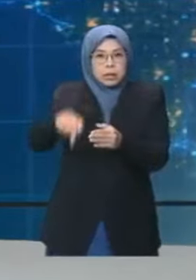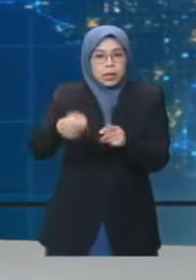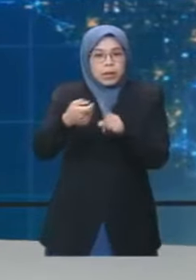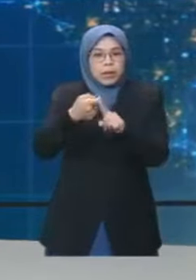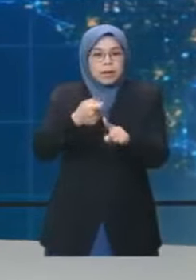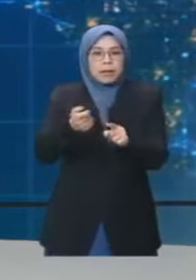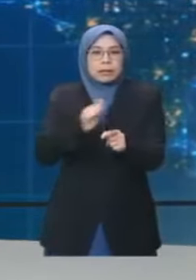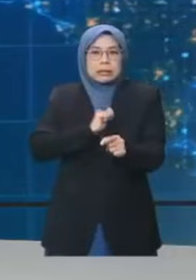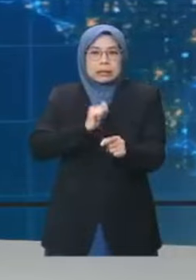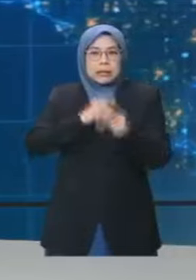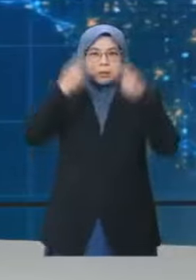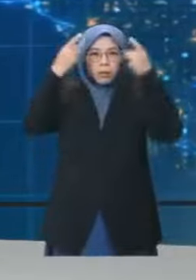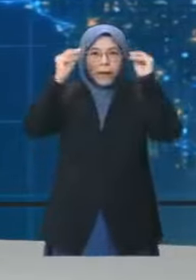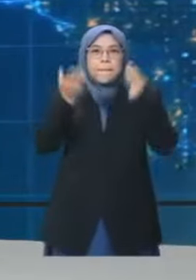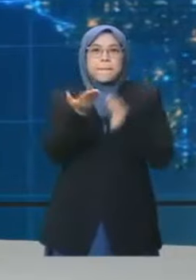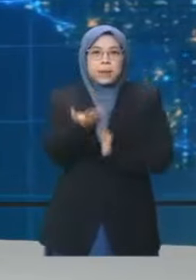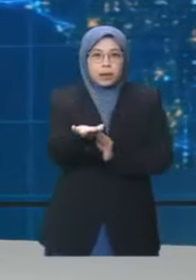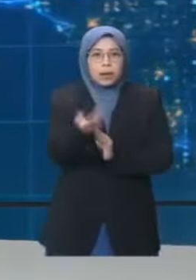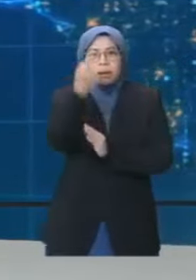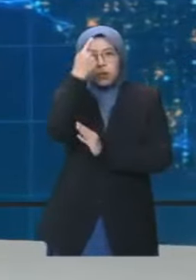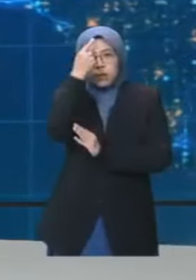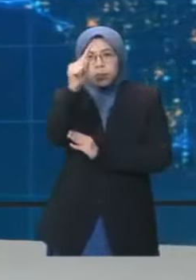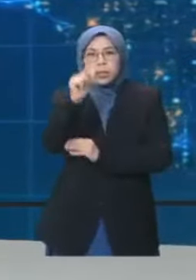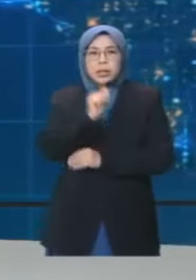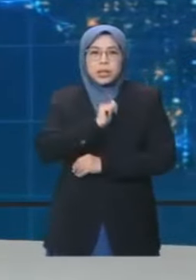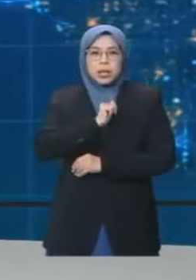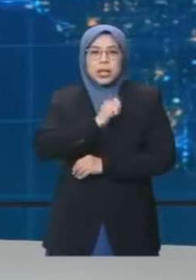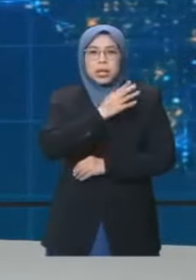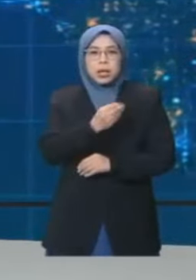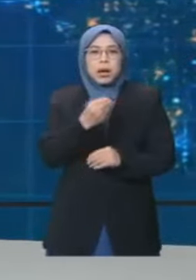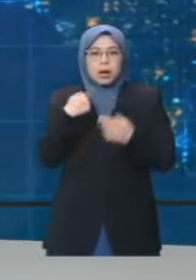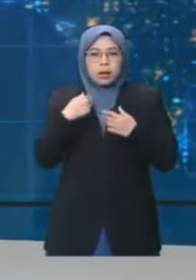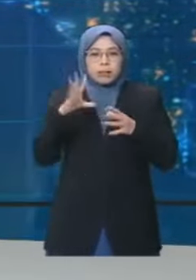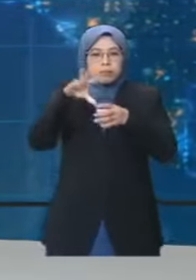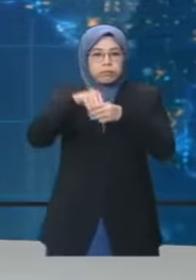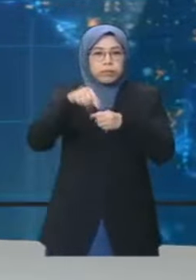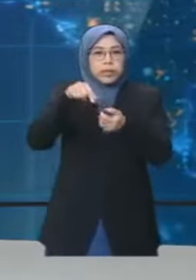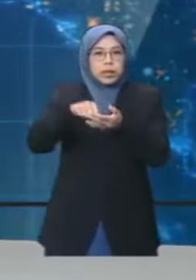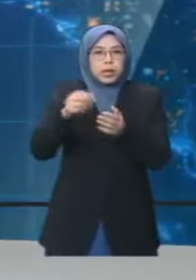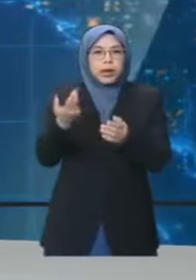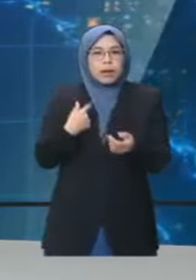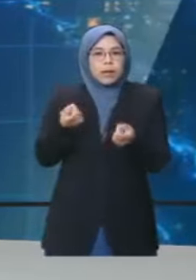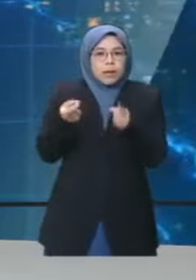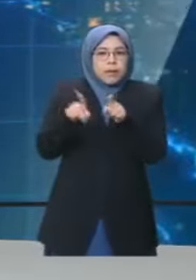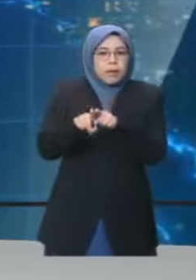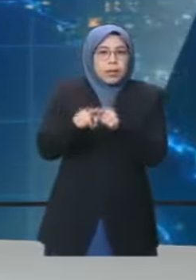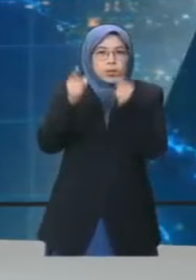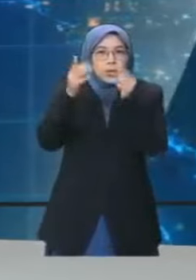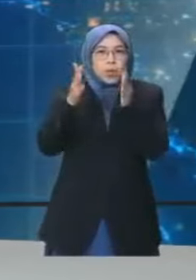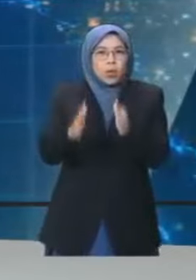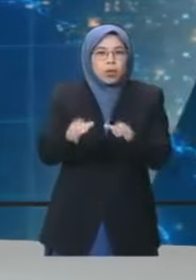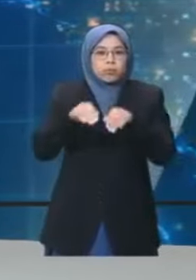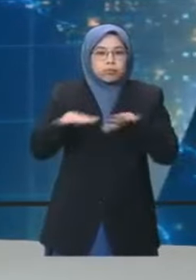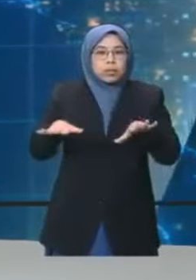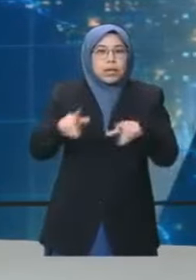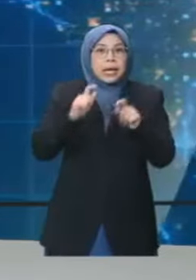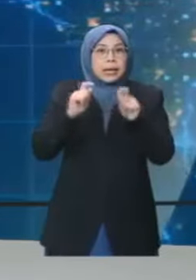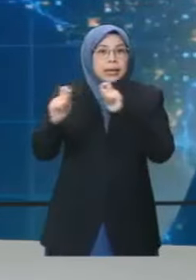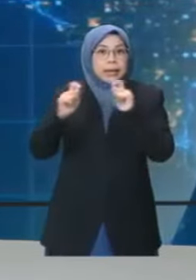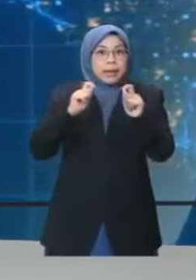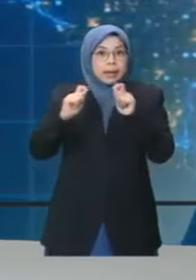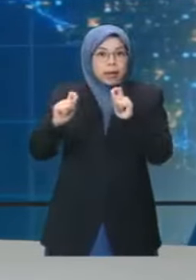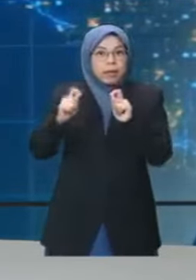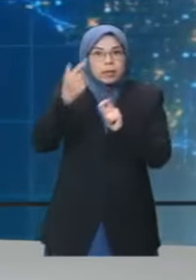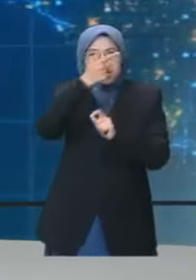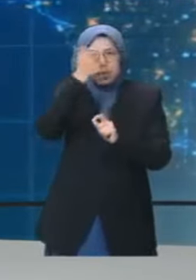Menteri Datuk Seri Anwar Ibrahim dan ia juga akan menyentuh laporan berhubung insiden melibatkan seorang pempengaruh di aplikasi